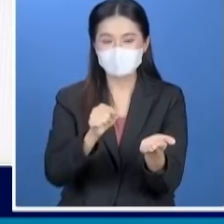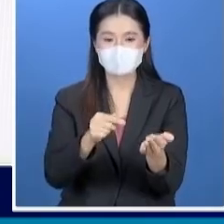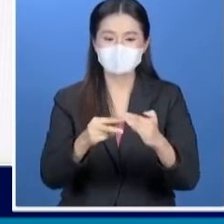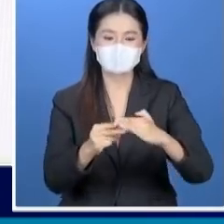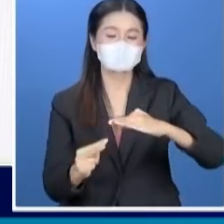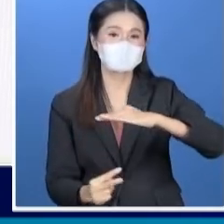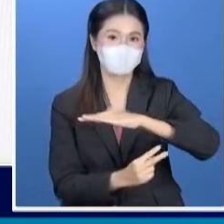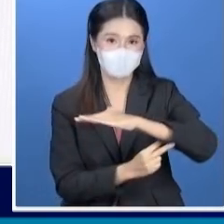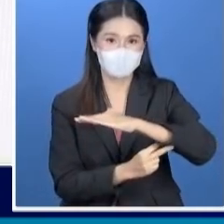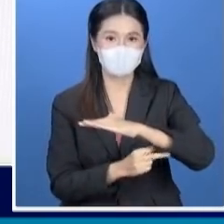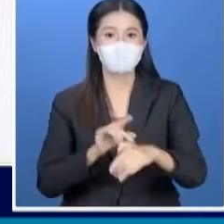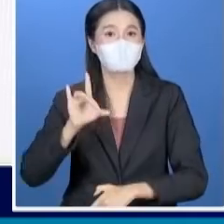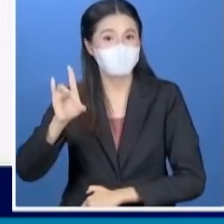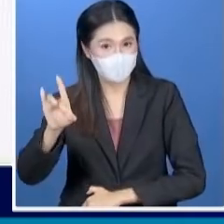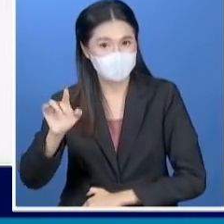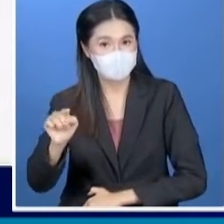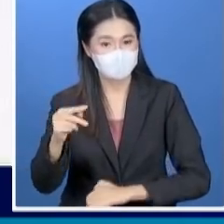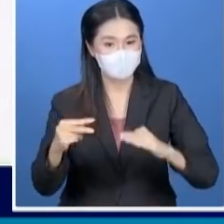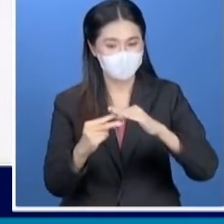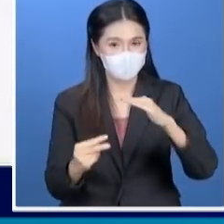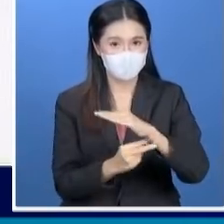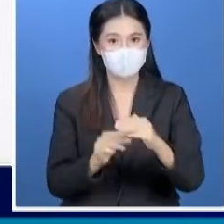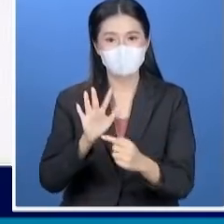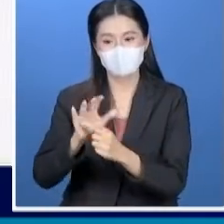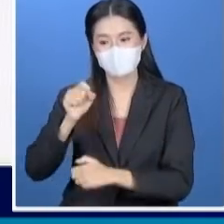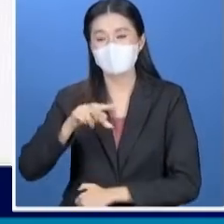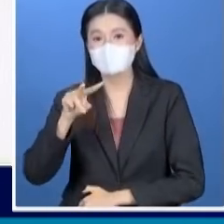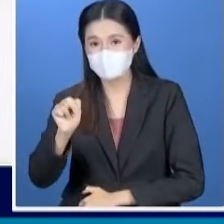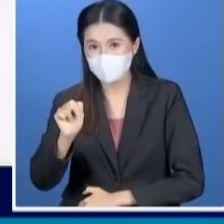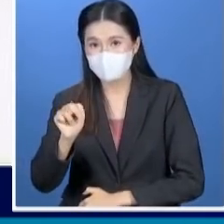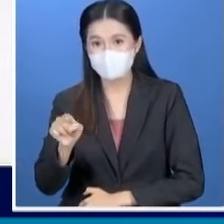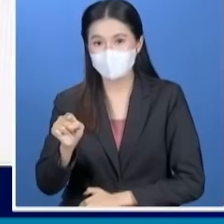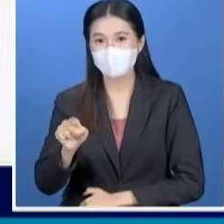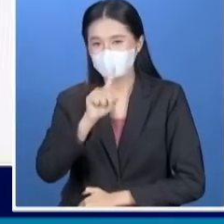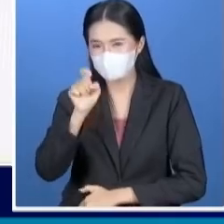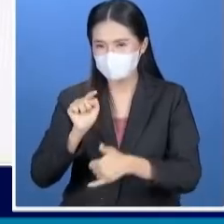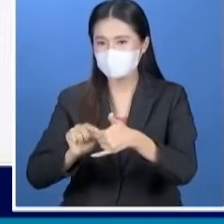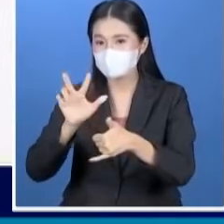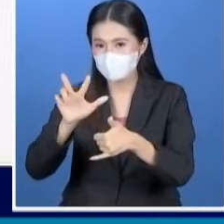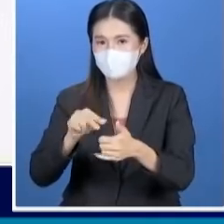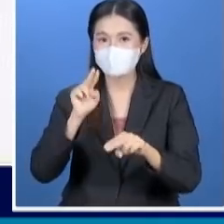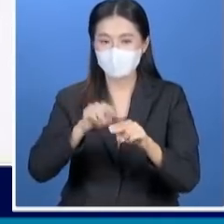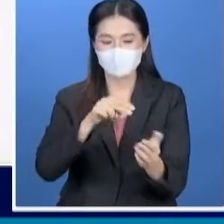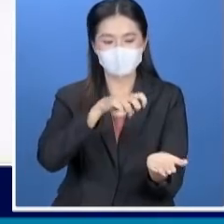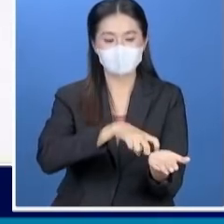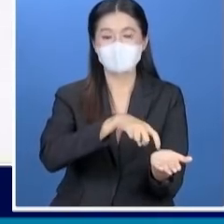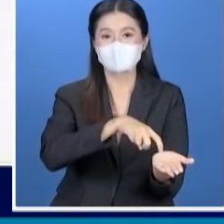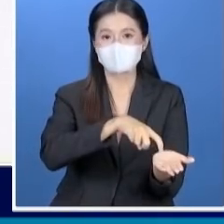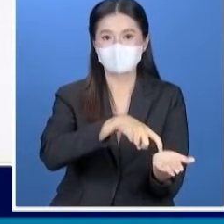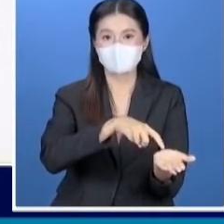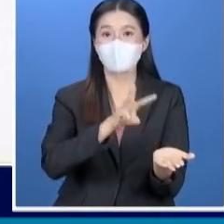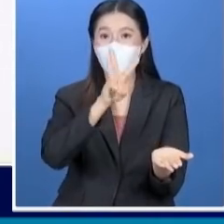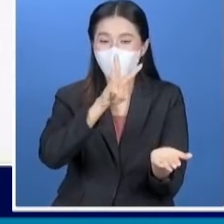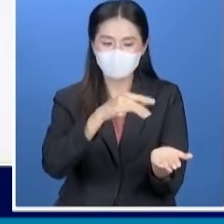านพระราม8ขากลับมาเนี่ยคุณแซนผู้ต้องหาที่3ในคดีเนี่ยนั่งตำแหน่งท้ายเรือตรงเลข